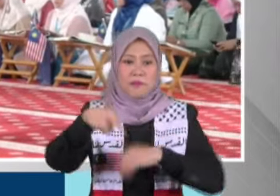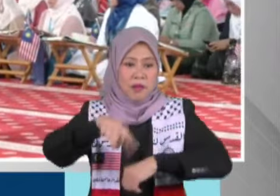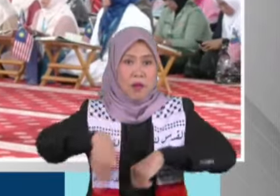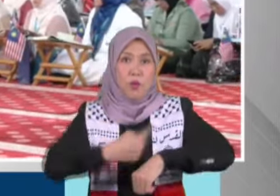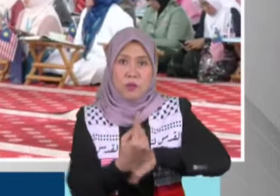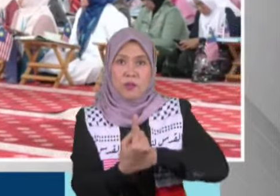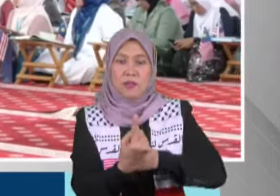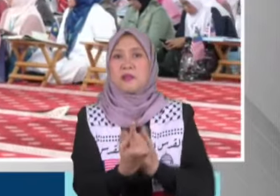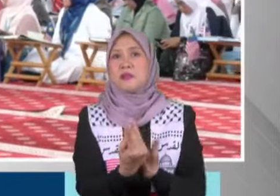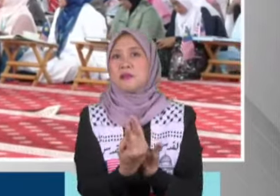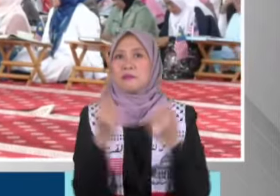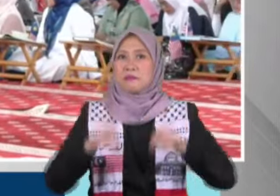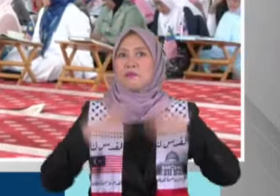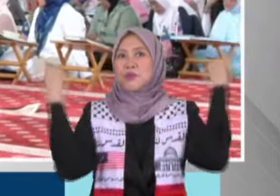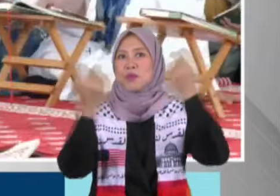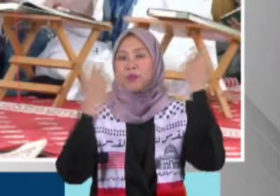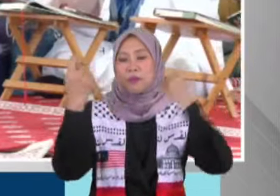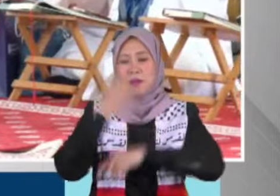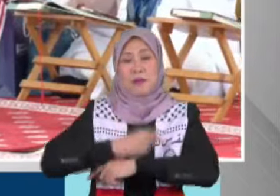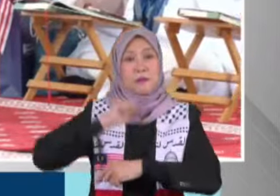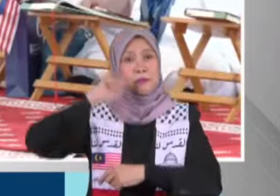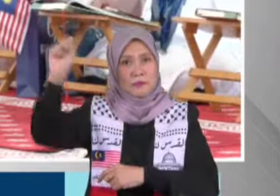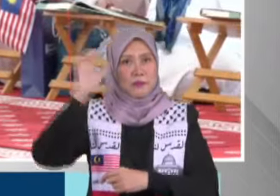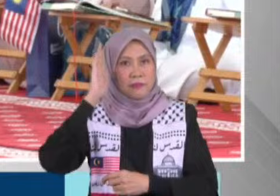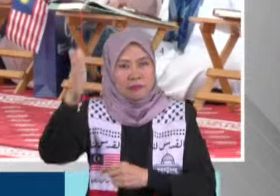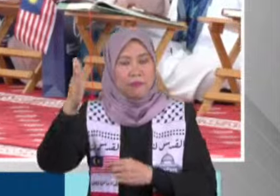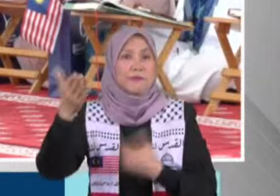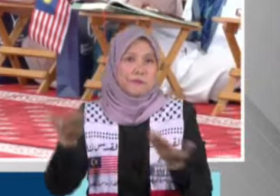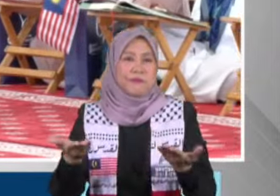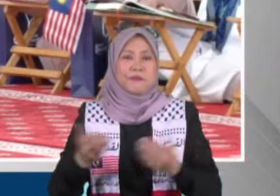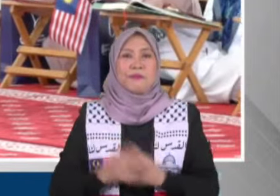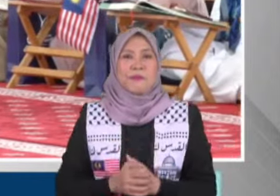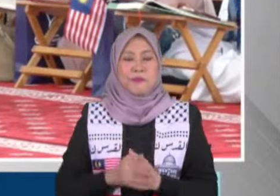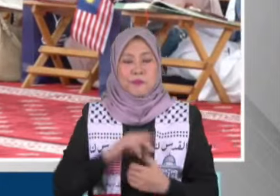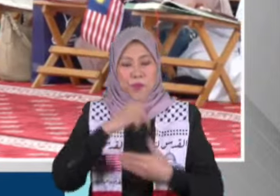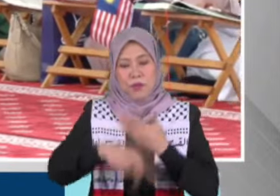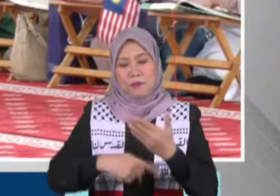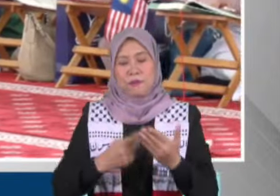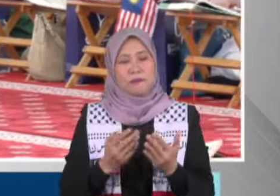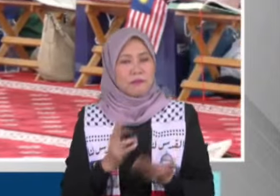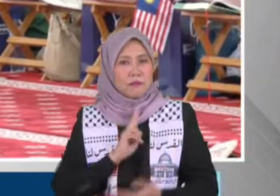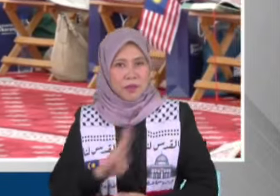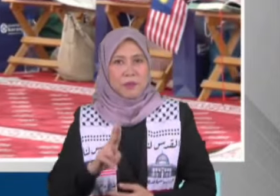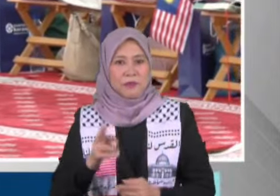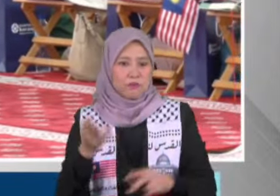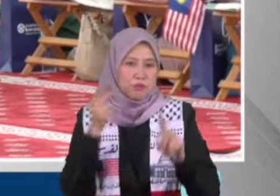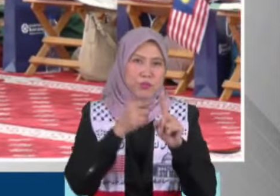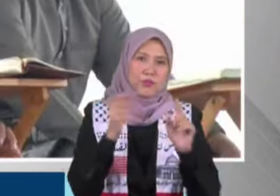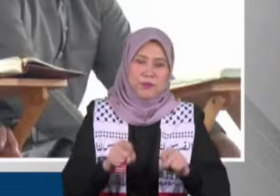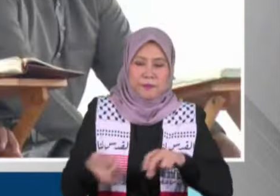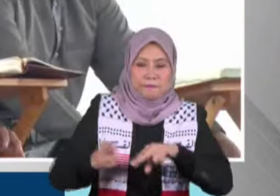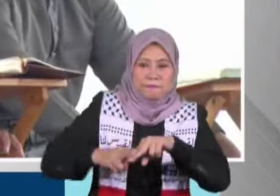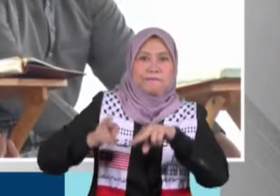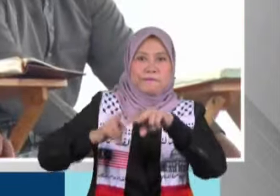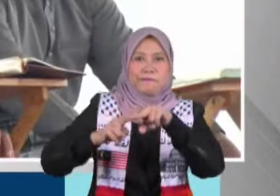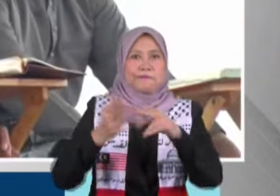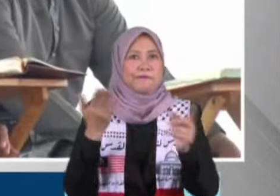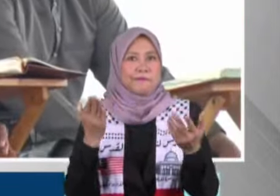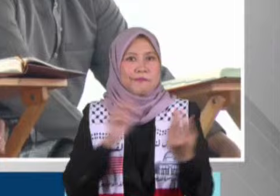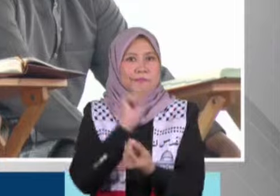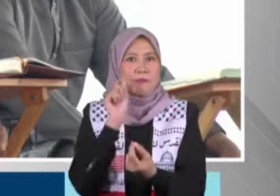Kebangsaan sebagai acara tahunan akan datang. Menteri Komunikasi berkata program keagamaan seperti itu perlu ditingkatkan bertepatan